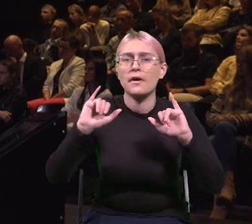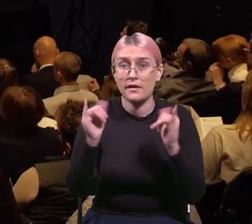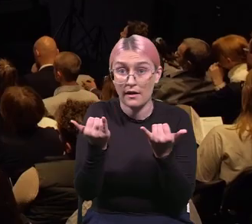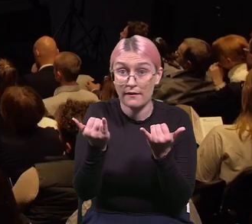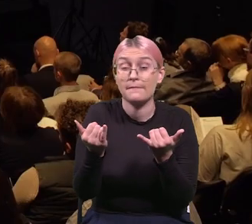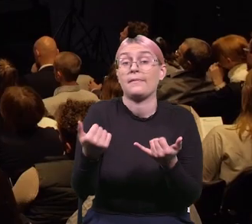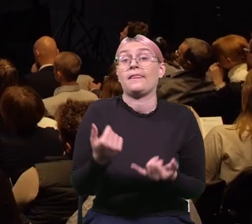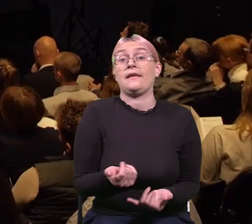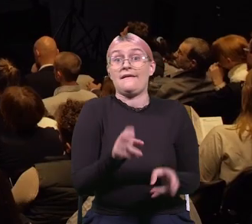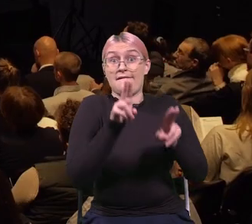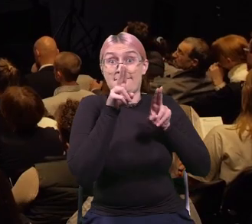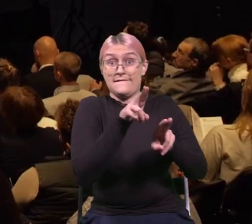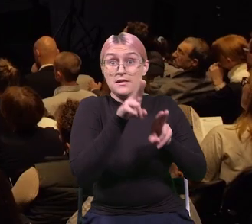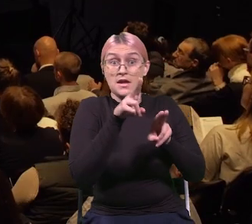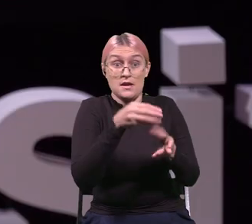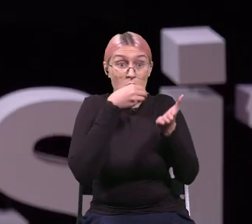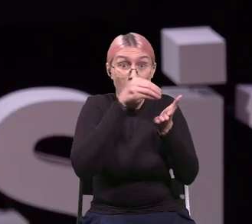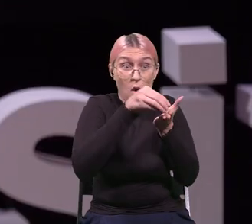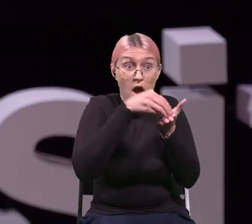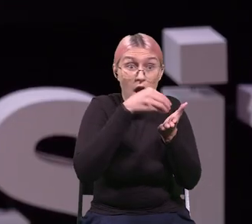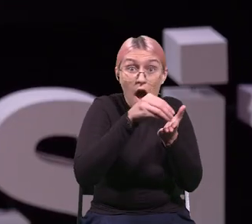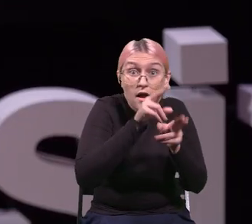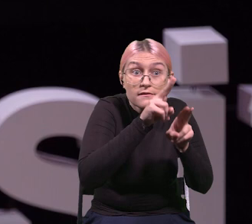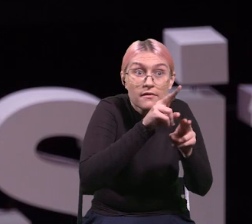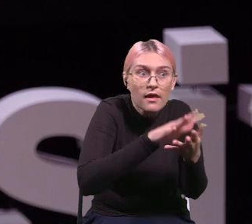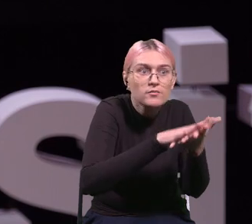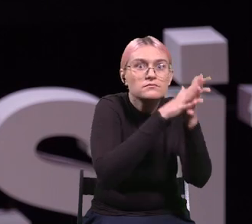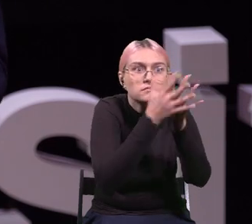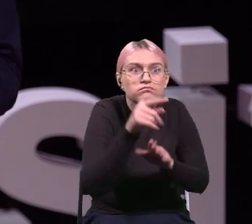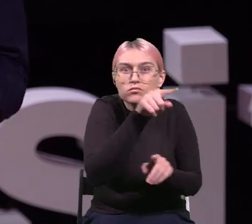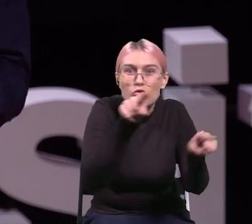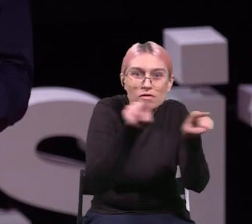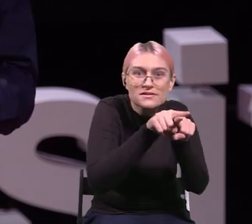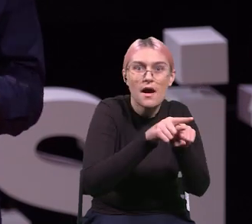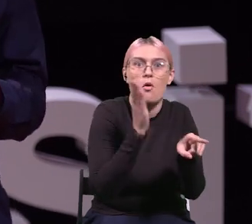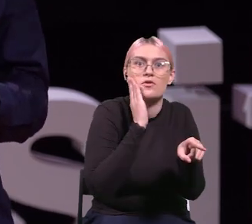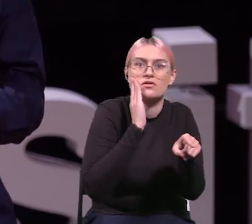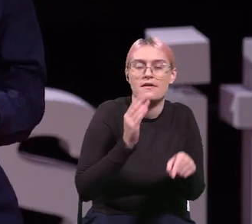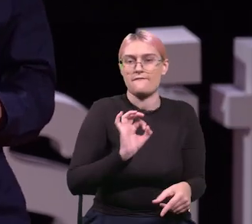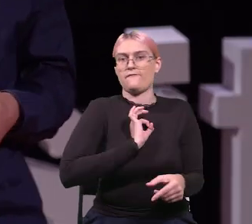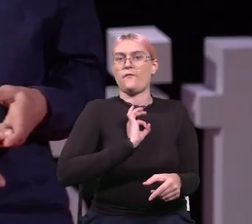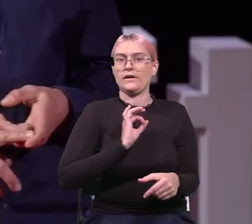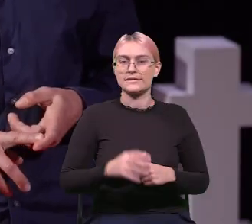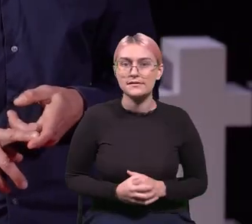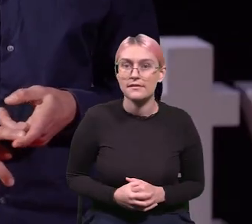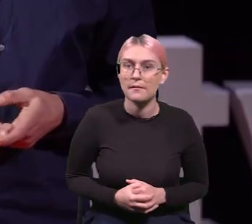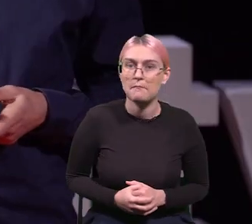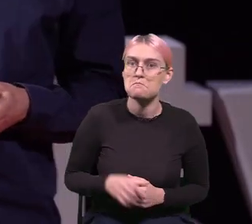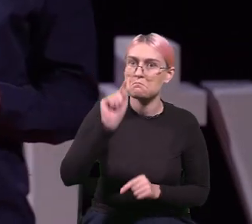przyszłości, powiedziałbym tak, potrzebne nam standardy umów najmu, tego, żeby ten rynek był bardziej